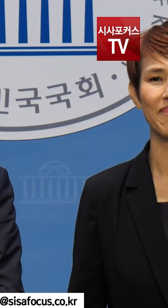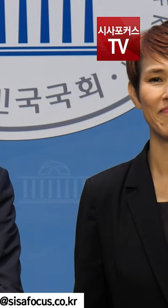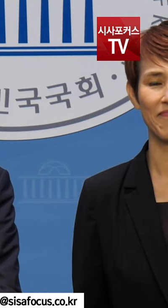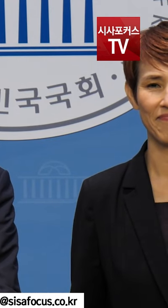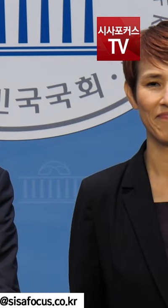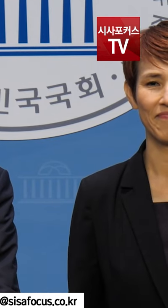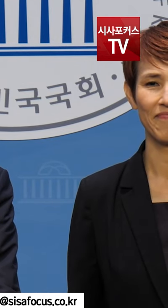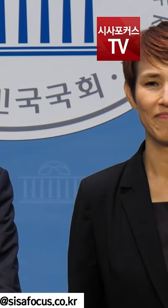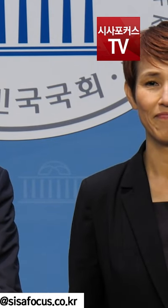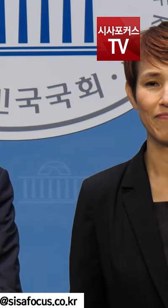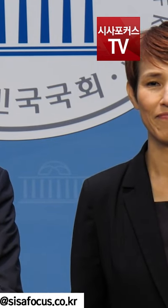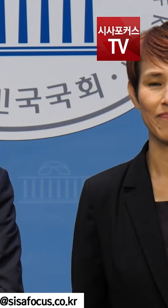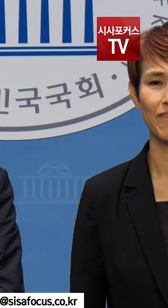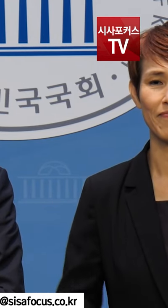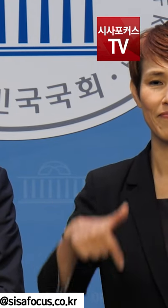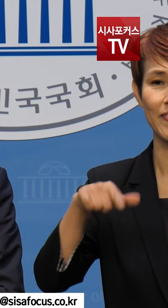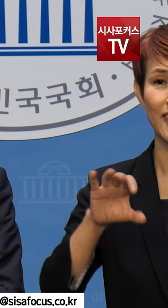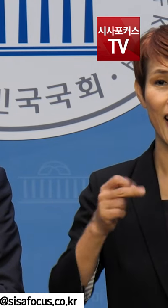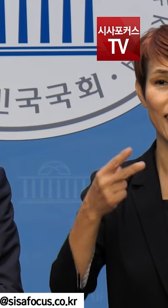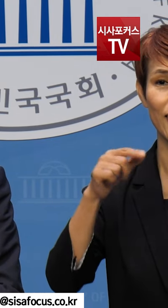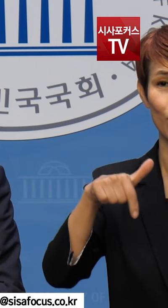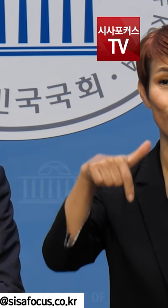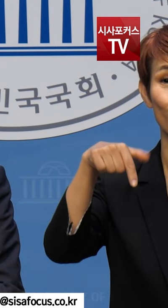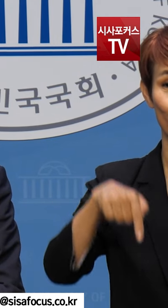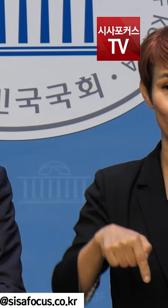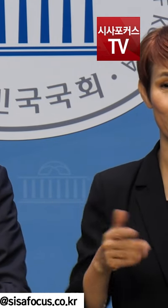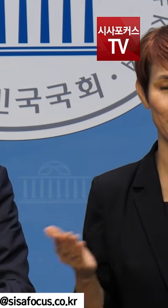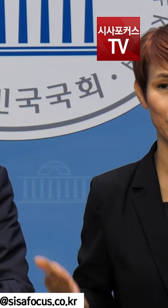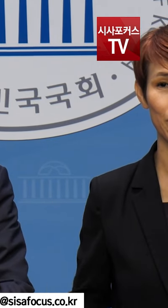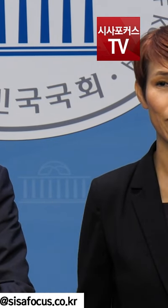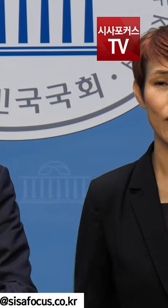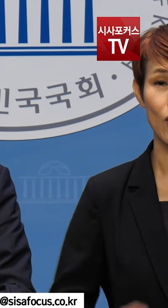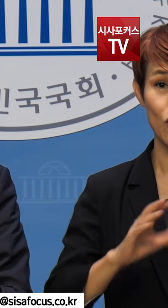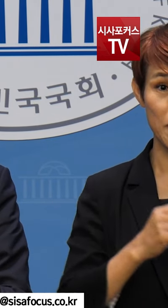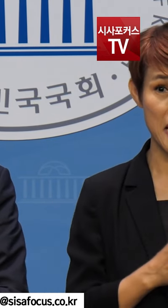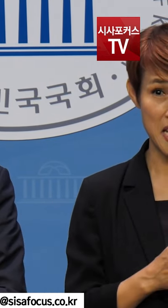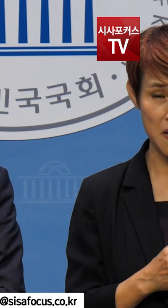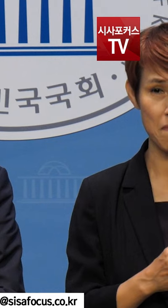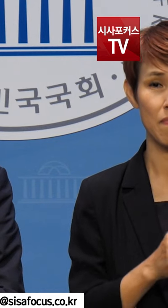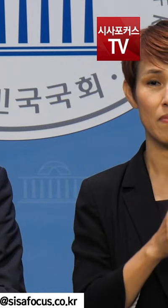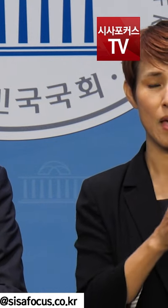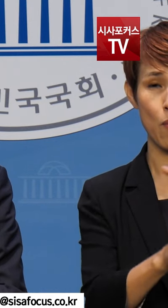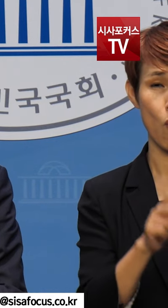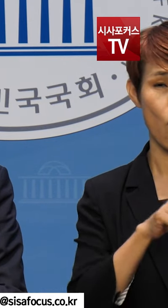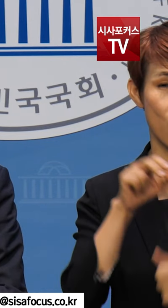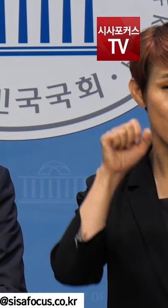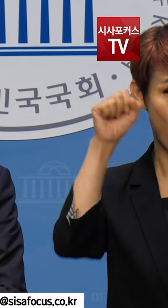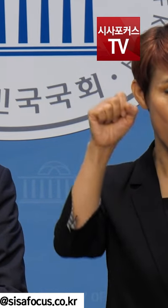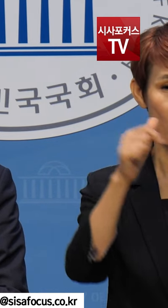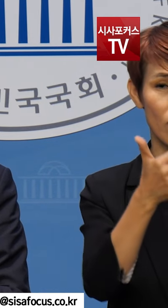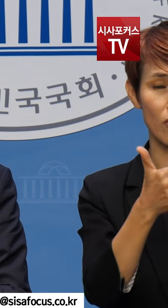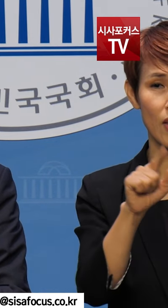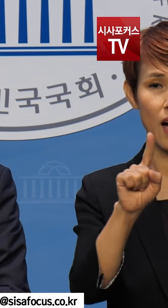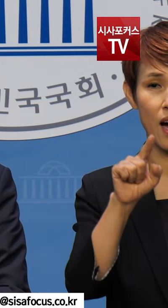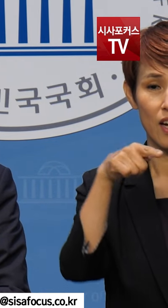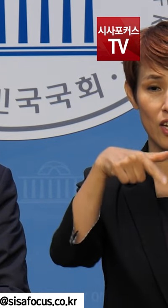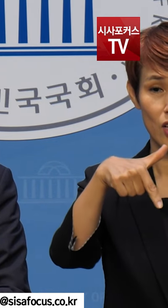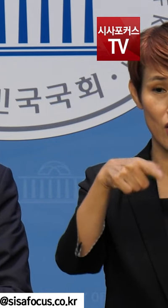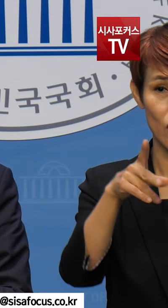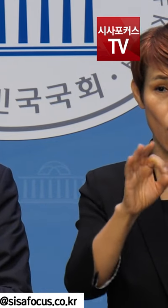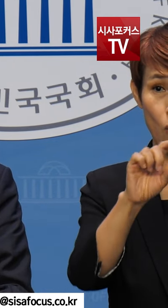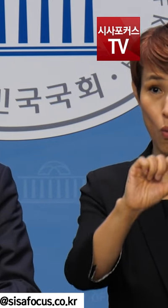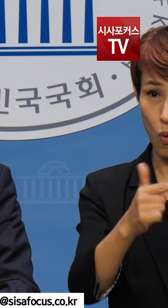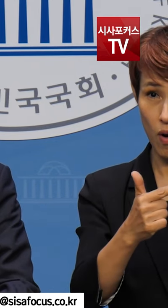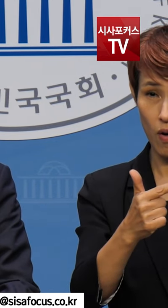안양시 만안구 출신 국회의원 강두구입니다. 국민의힘 당대표 후보인 나경원 의원이